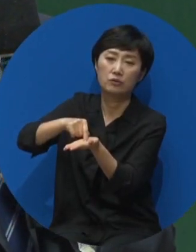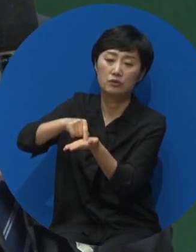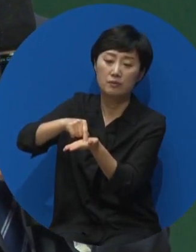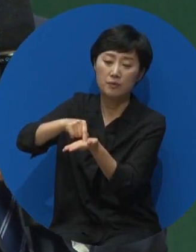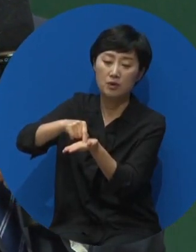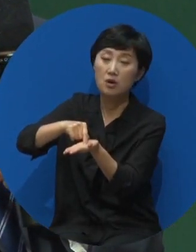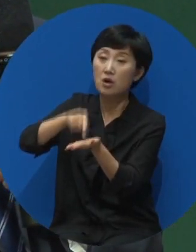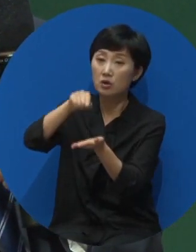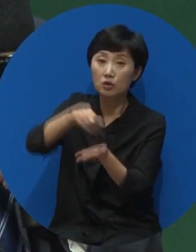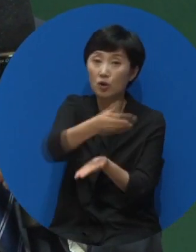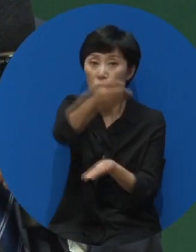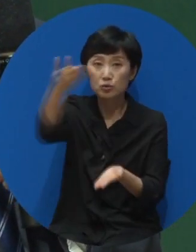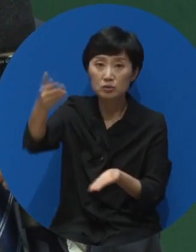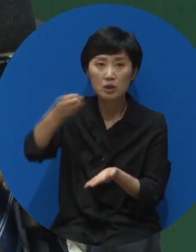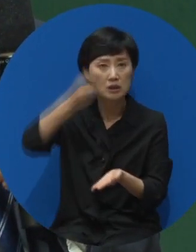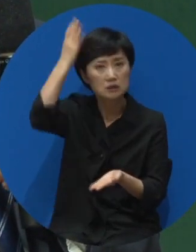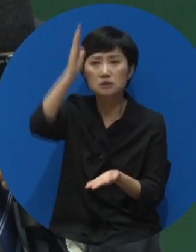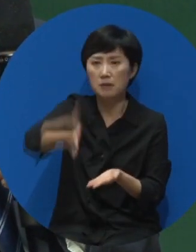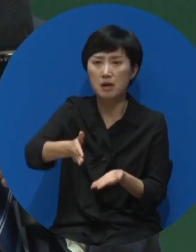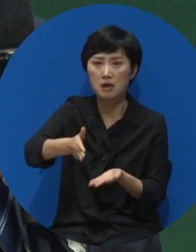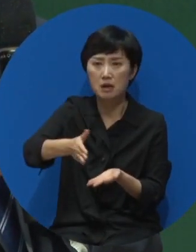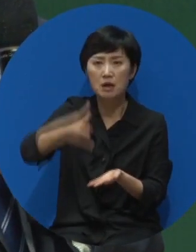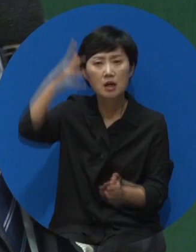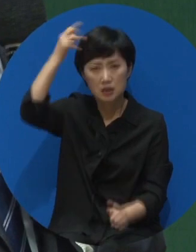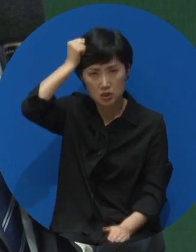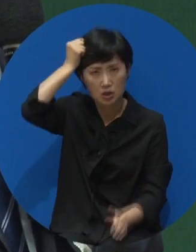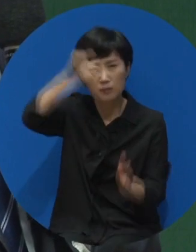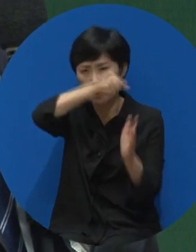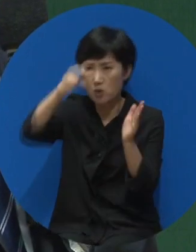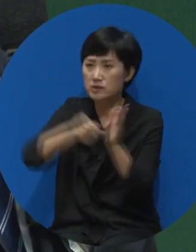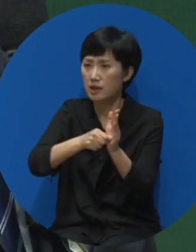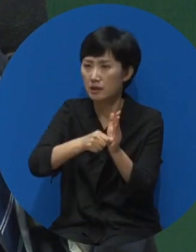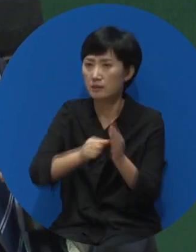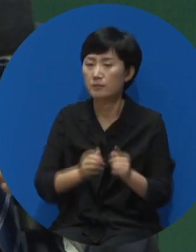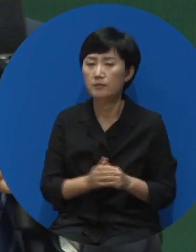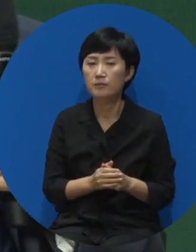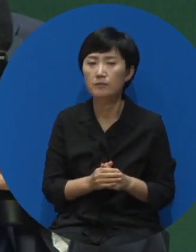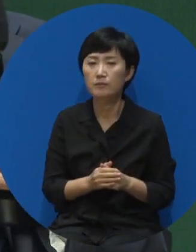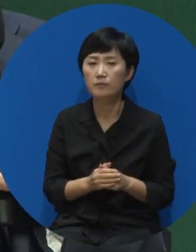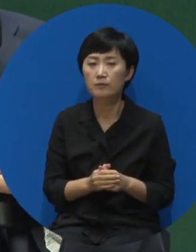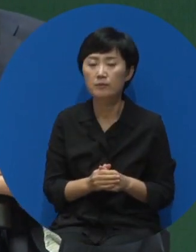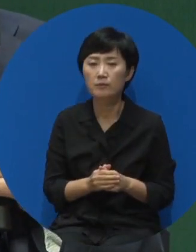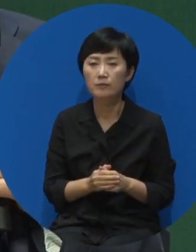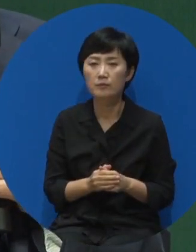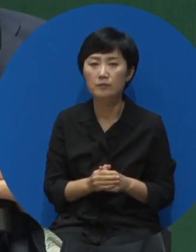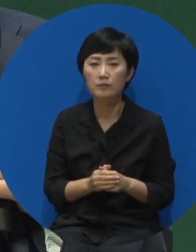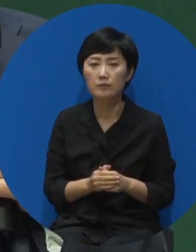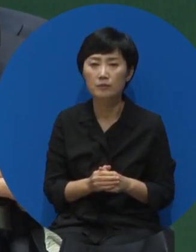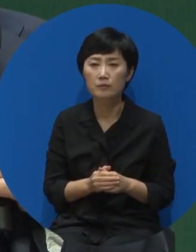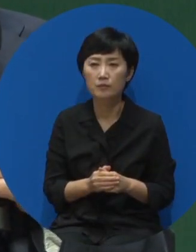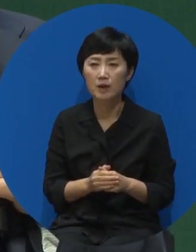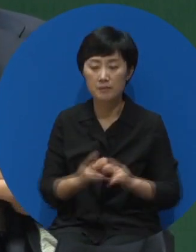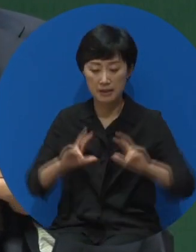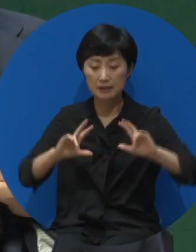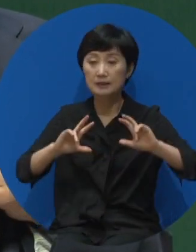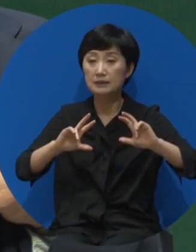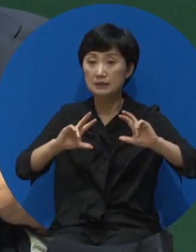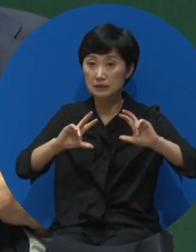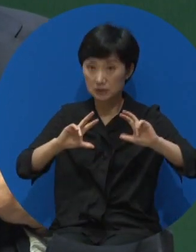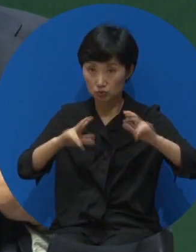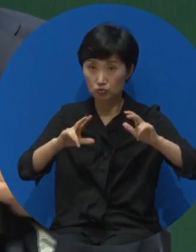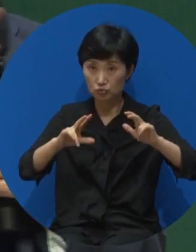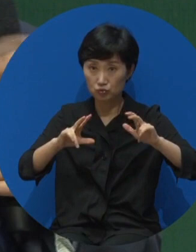평생 잊지 말아야 돼요. 一生忘れてはなりません。 그래서 지구상에 하나님 만난 사람